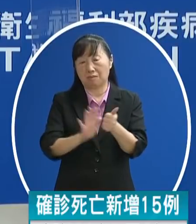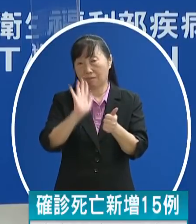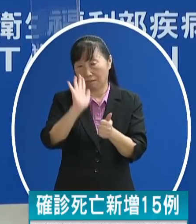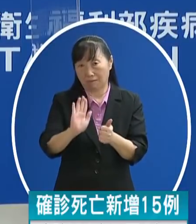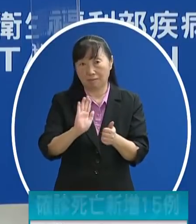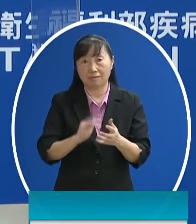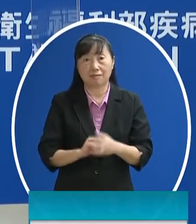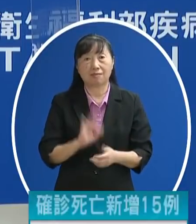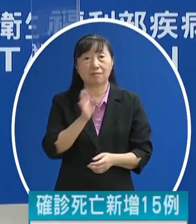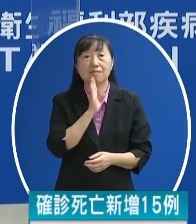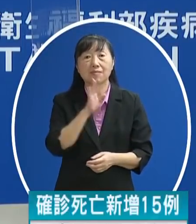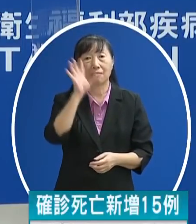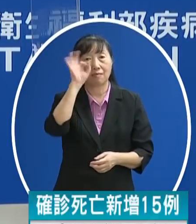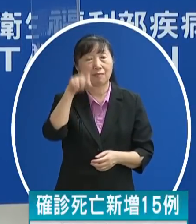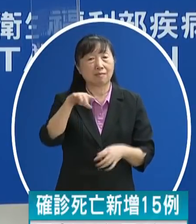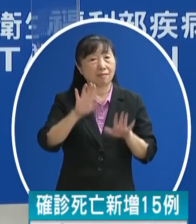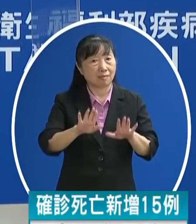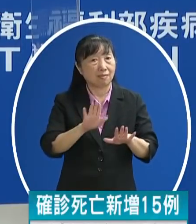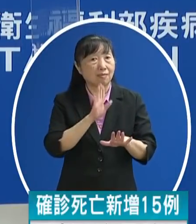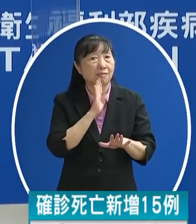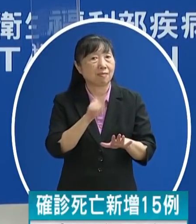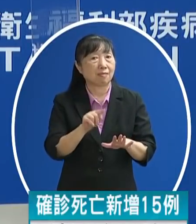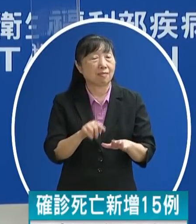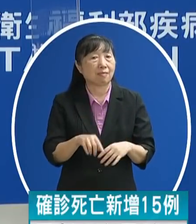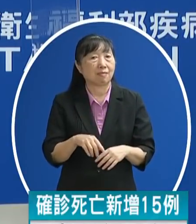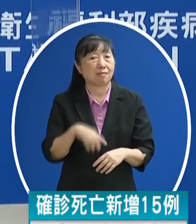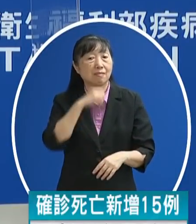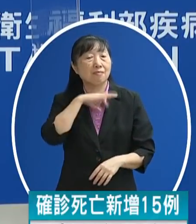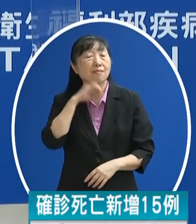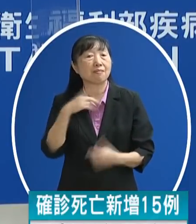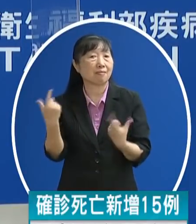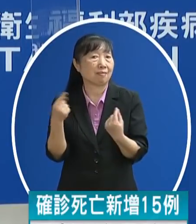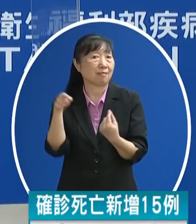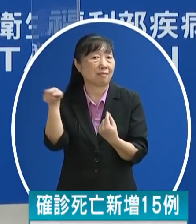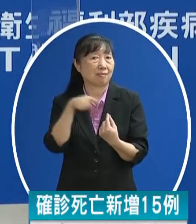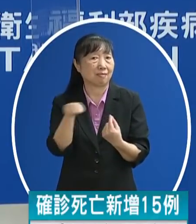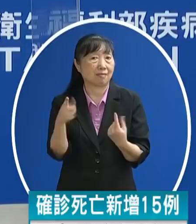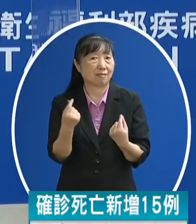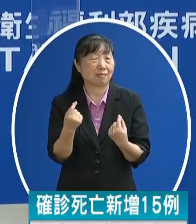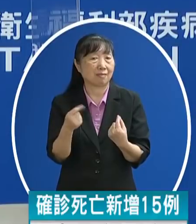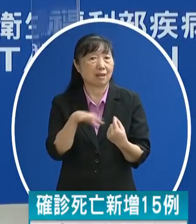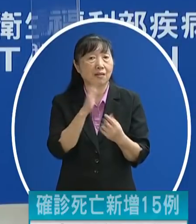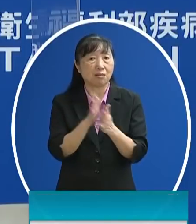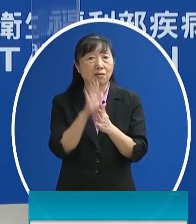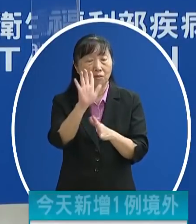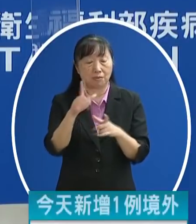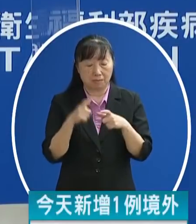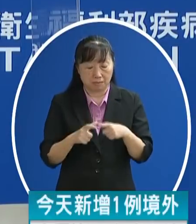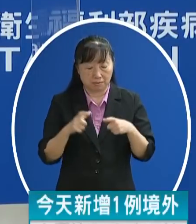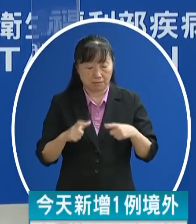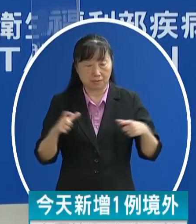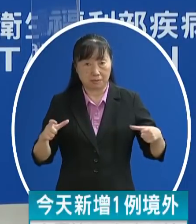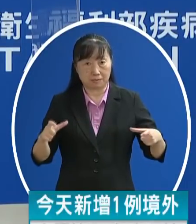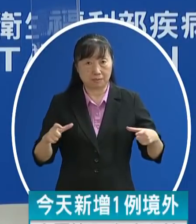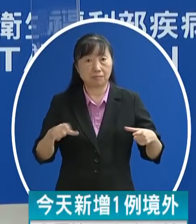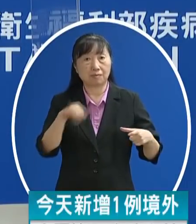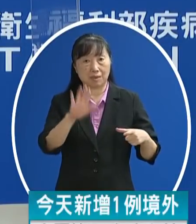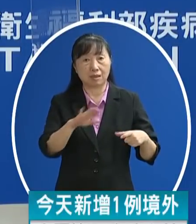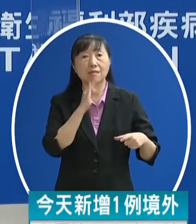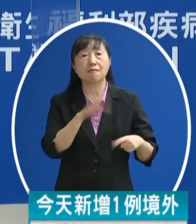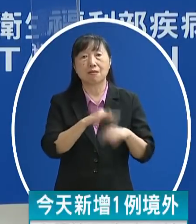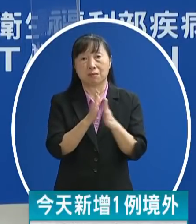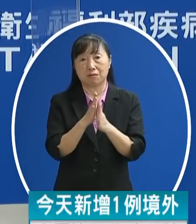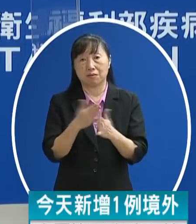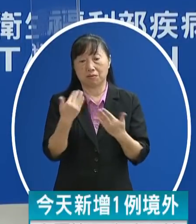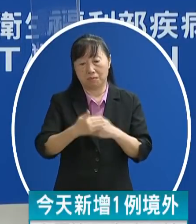不过就好像大家看到现在比较多，我们跟屏东在报一样，它也是会一圈圈的赶快一步一步把它做